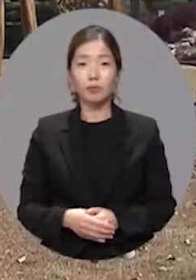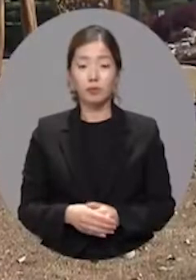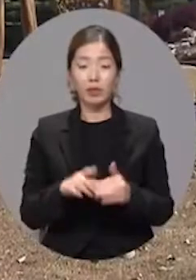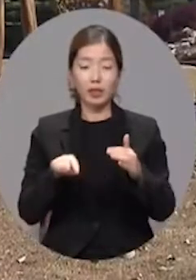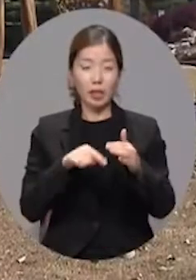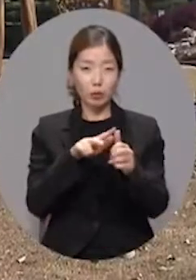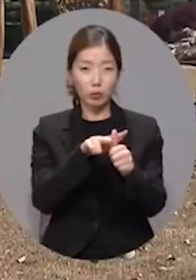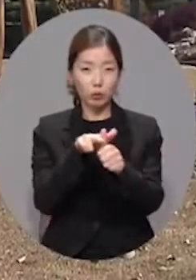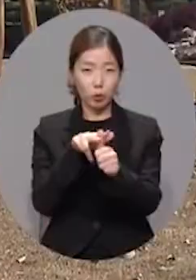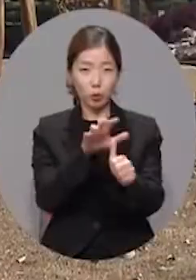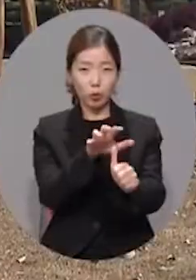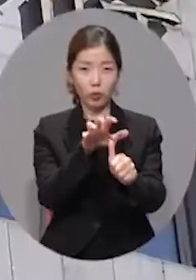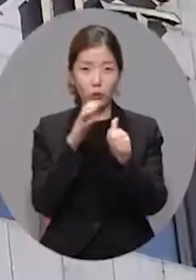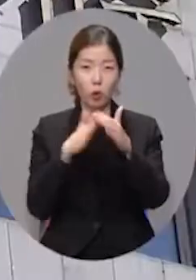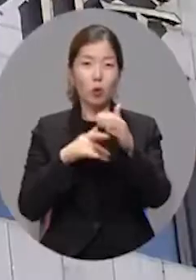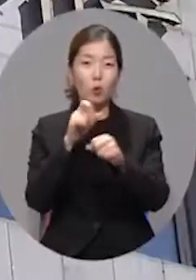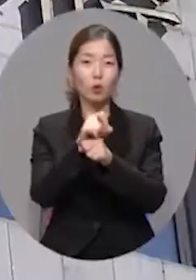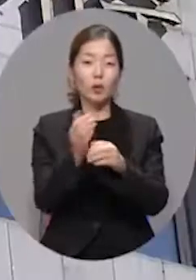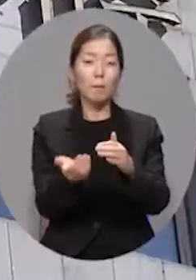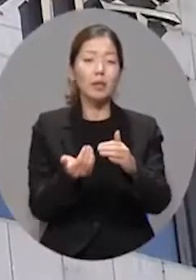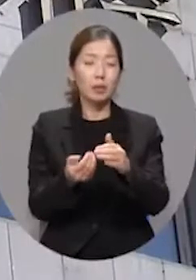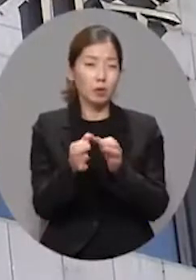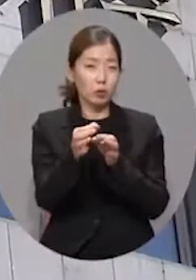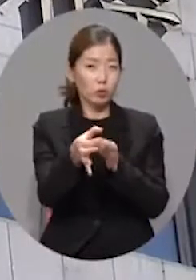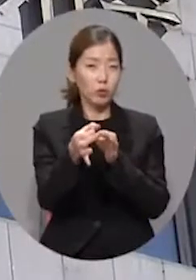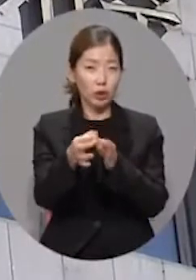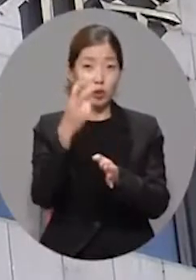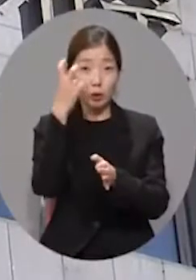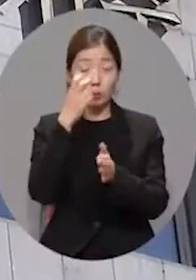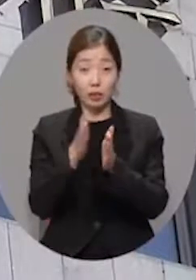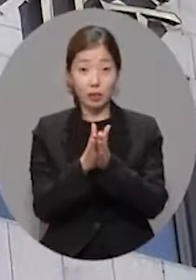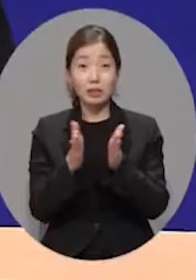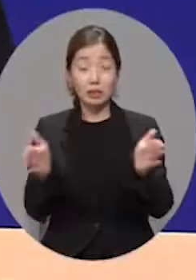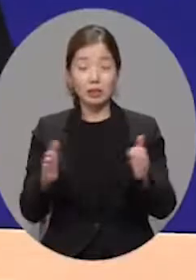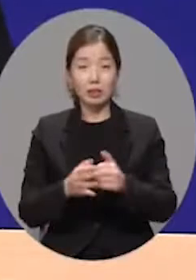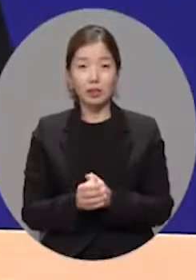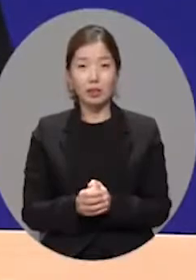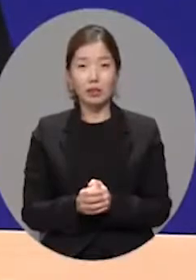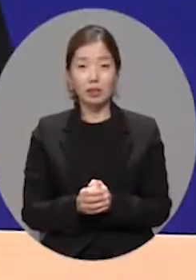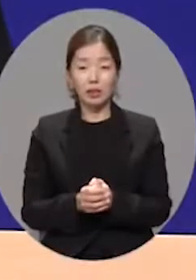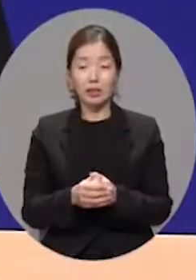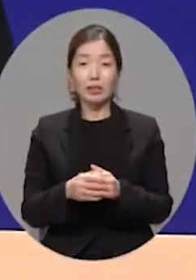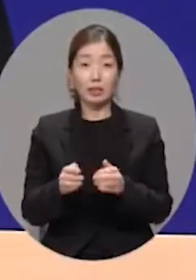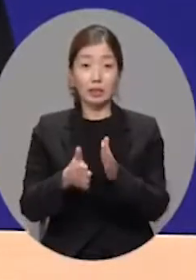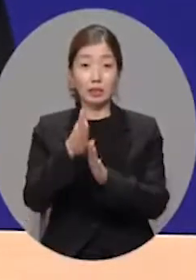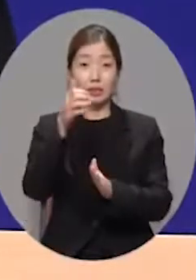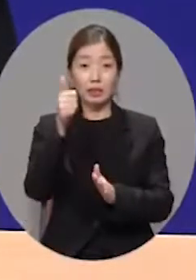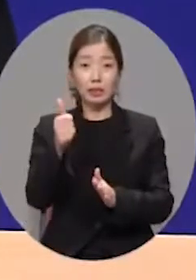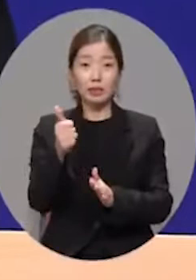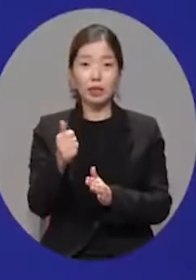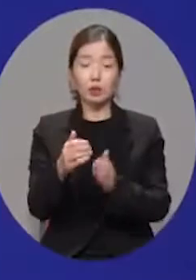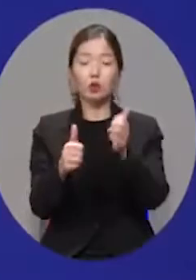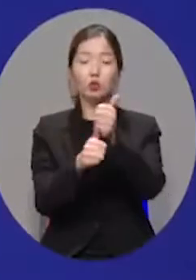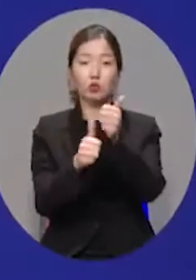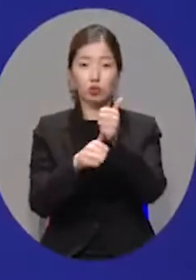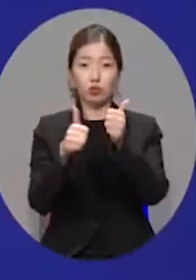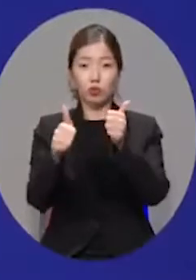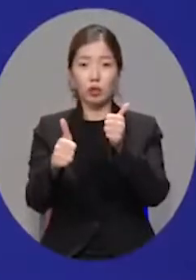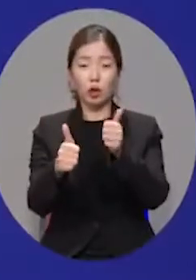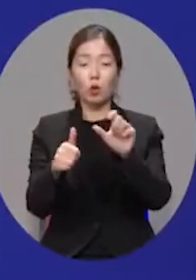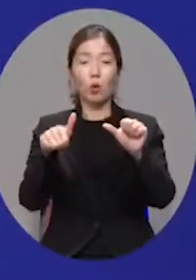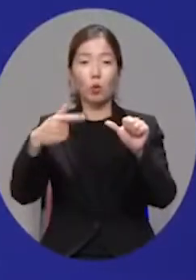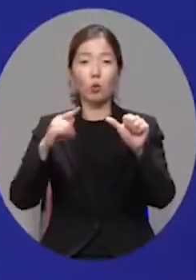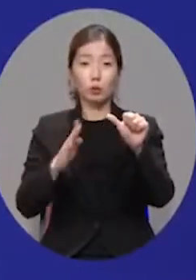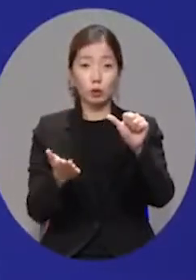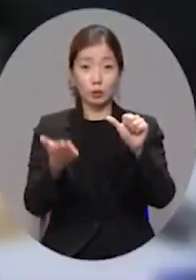내부 정보를 이용한 공직자의 사전 투기 여부를 점검하기 시작한 전주시. 김승수 시장과 최명규 부시장 등 5급